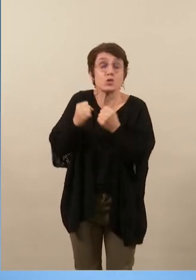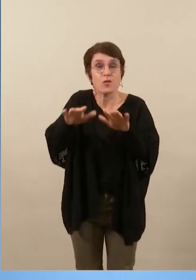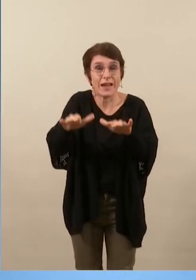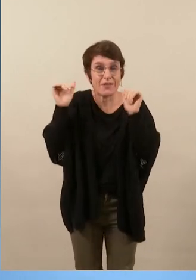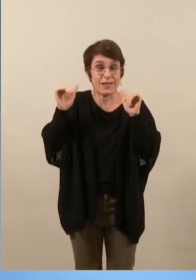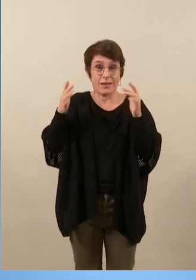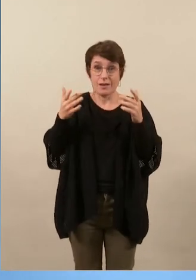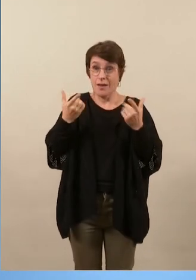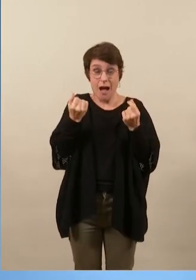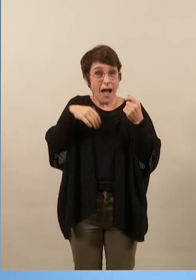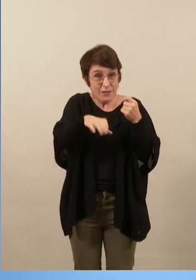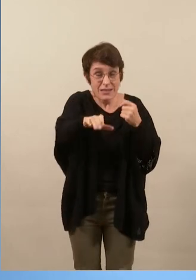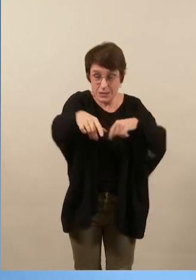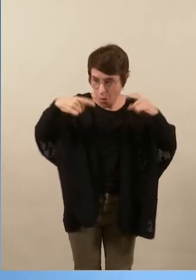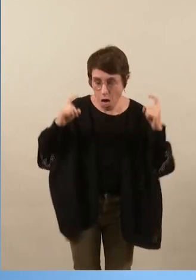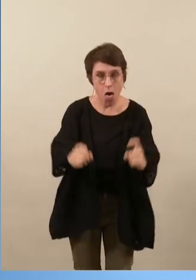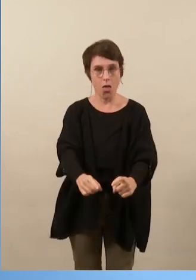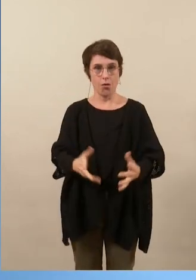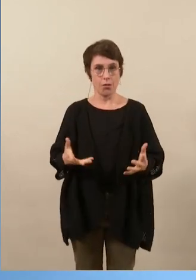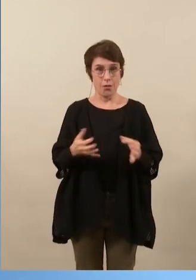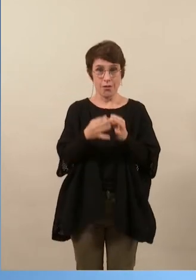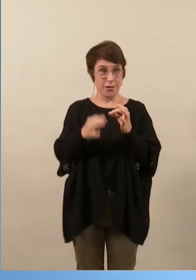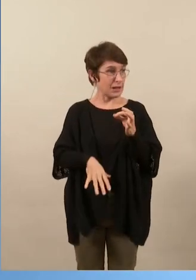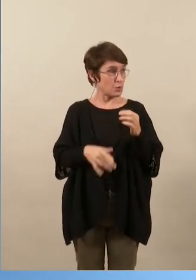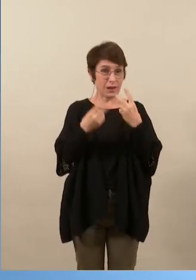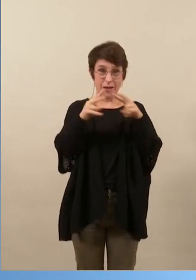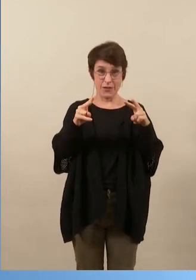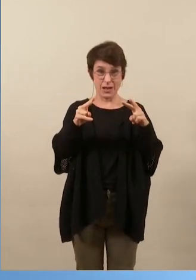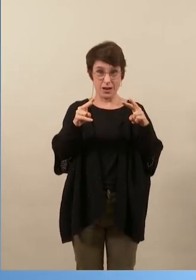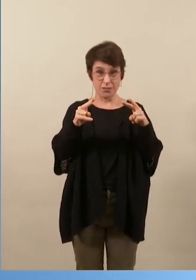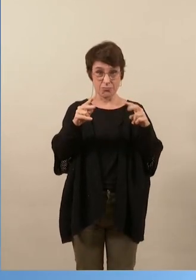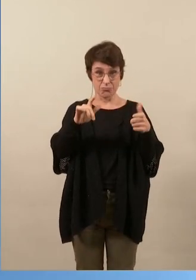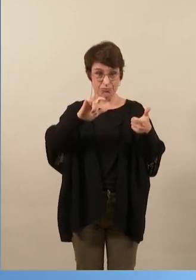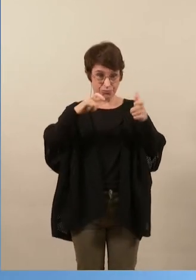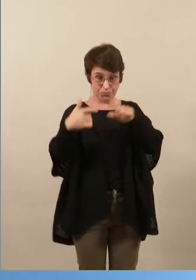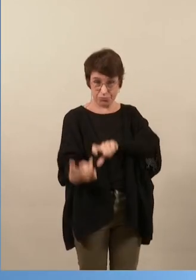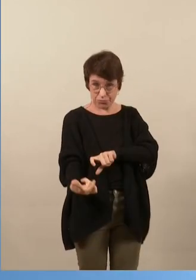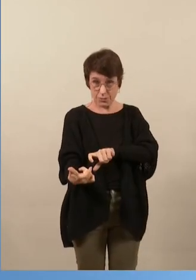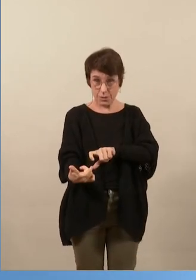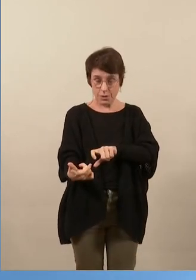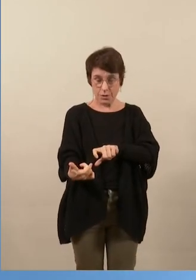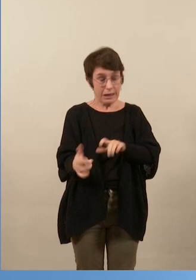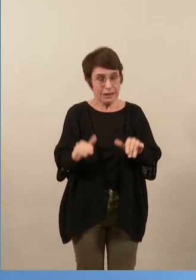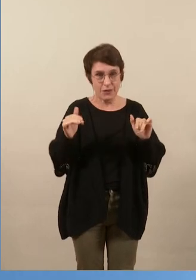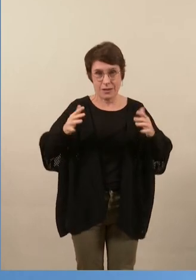plus réduit et au final d'un déclassement pour la ville et pour les habitants il faut qu'elle prenneent ces ces mesures ce budget